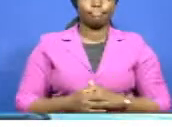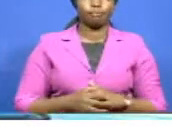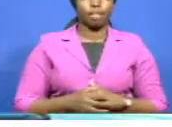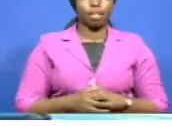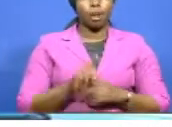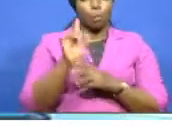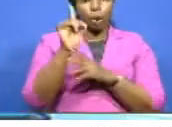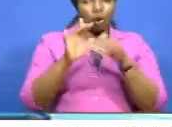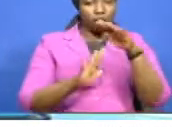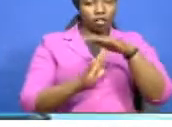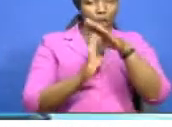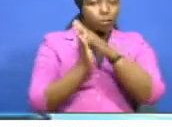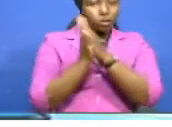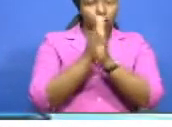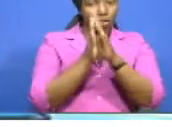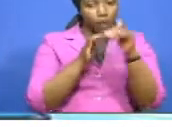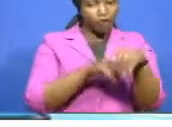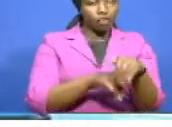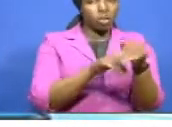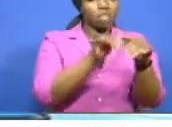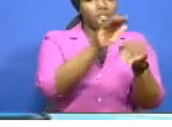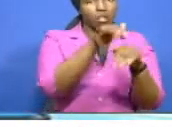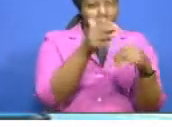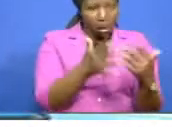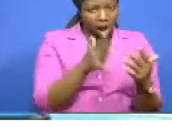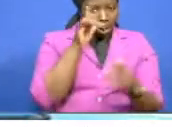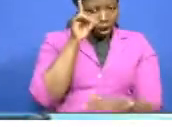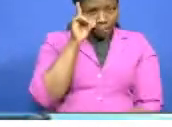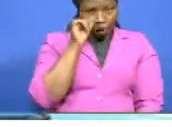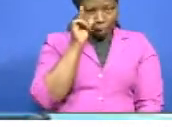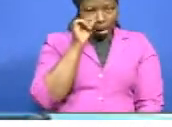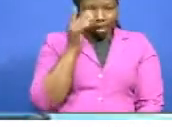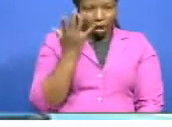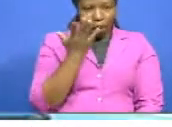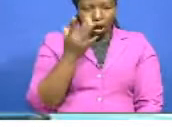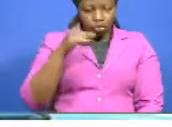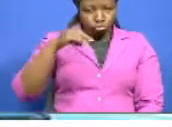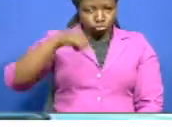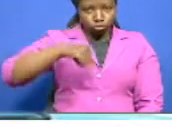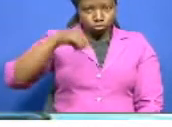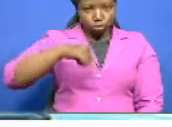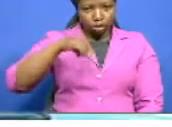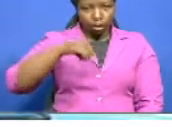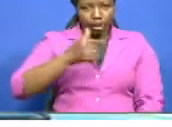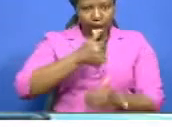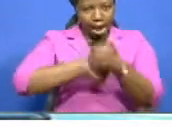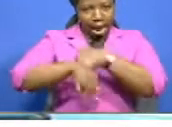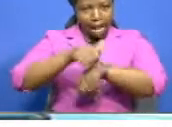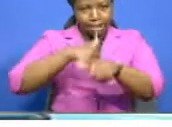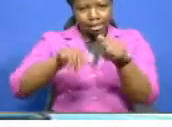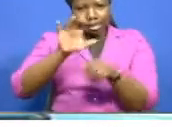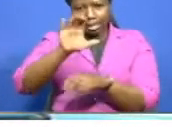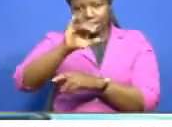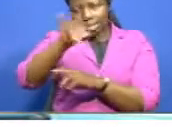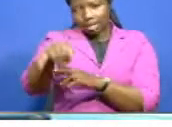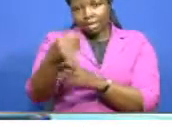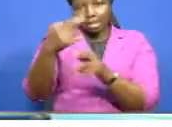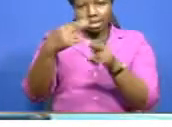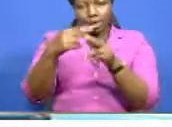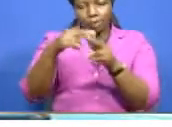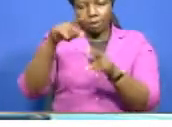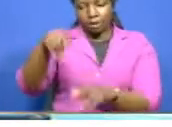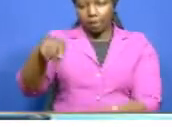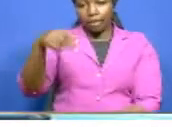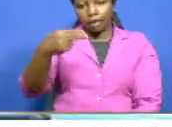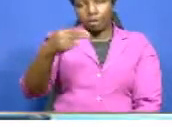ambayo tunaifuatilia ni kutoka kule Mombasa, ambapo leo hii kaimu jaji mkuu Philomena Mwilu atakuwa